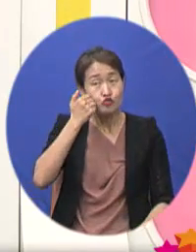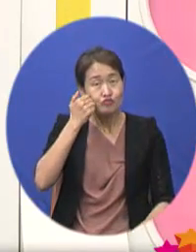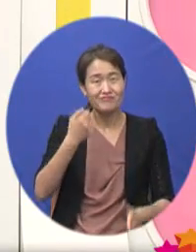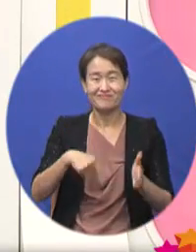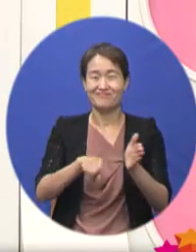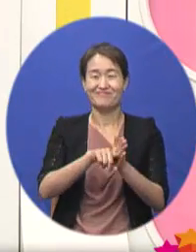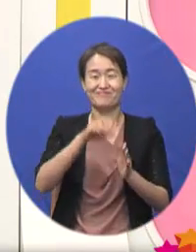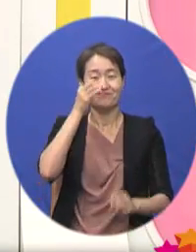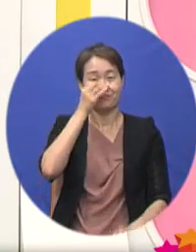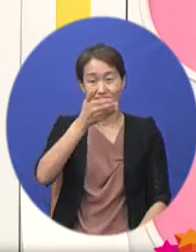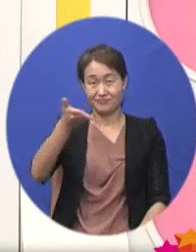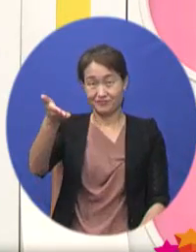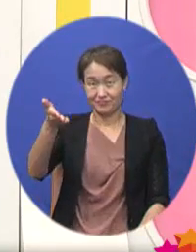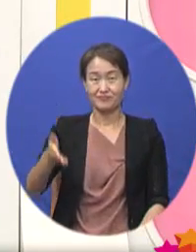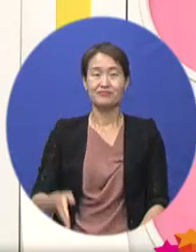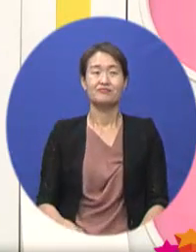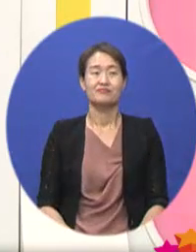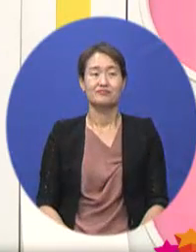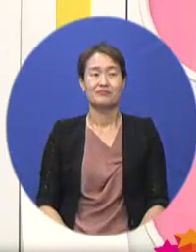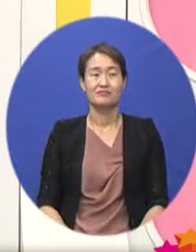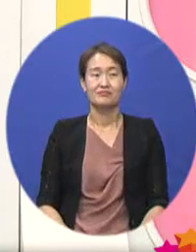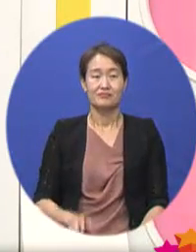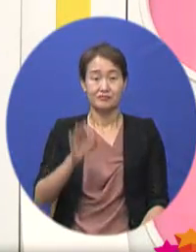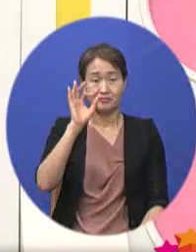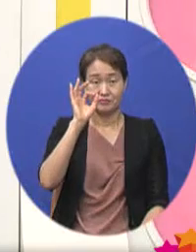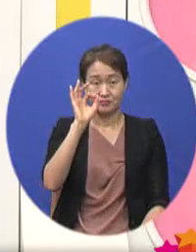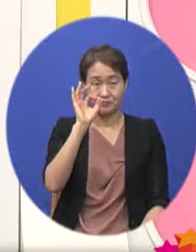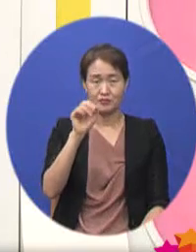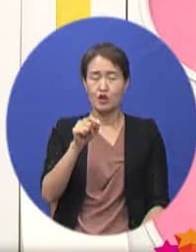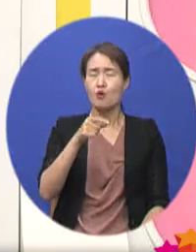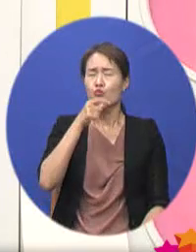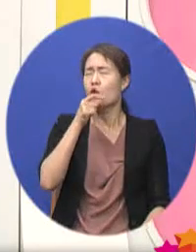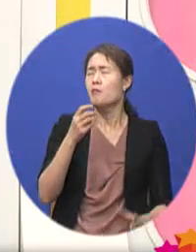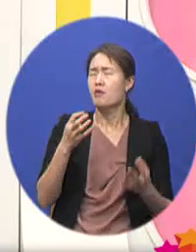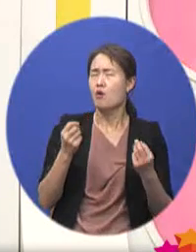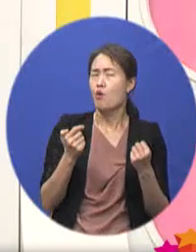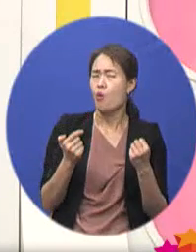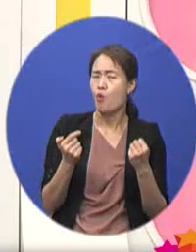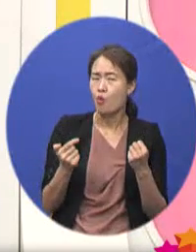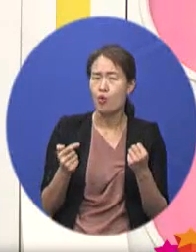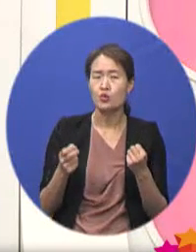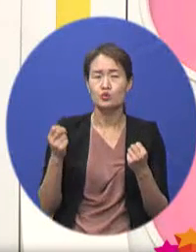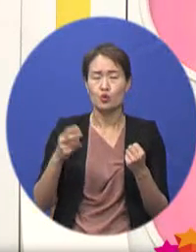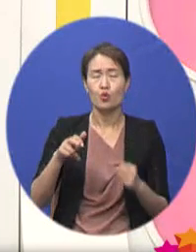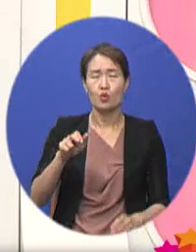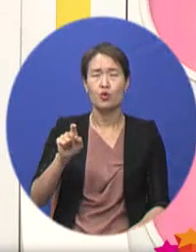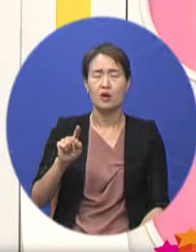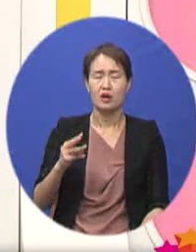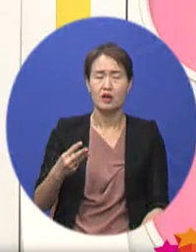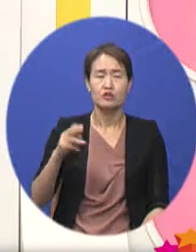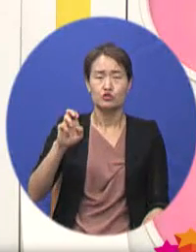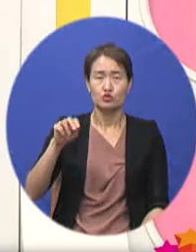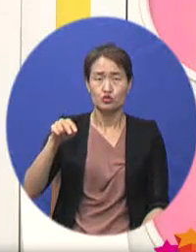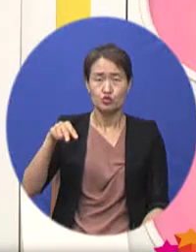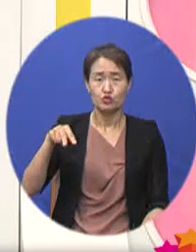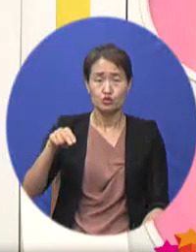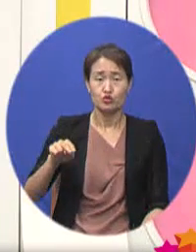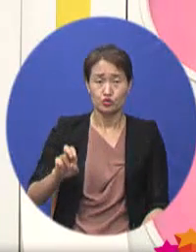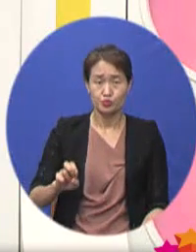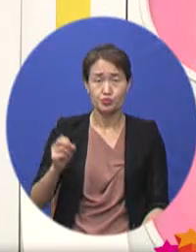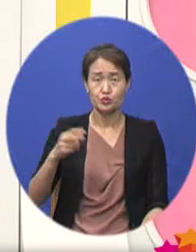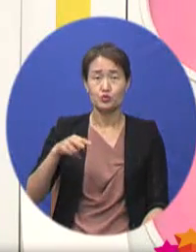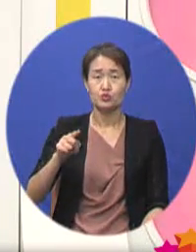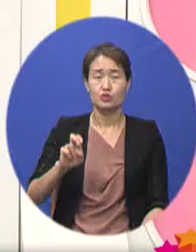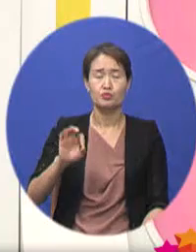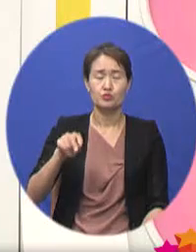위해서 또 보여드리겠습니다. 힐링 푸드 퀴즈. 이것은요. 수분 함량이 높고 칼슘과 섬유수질이 많아서